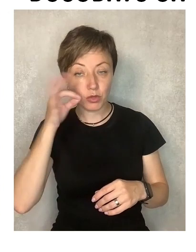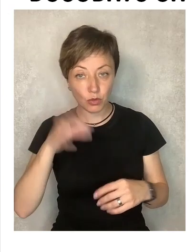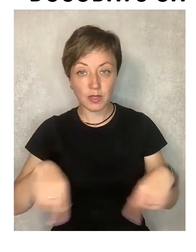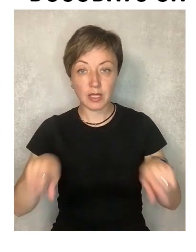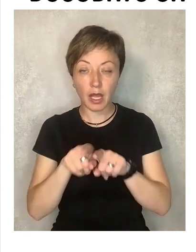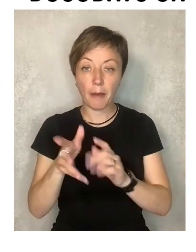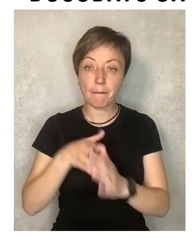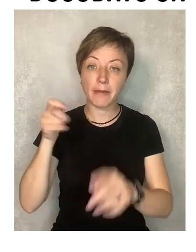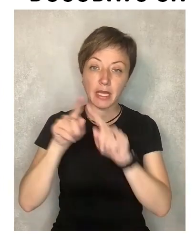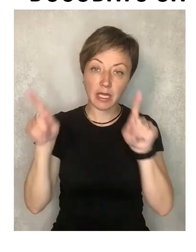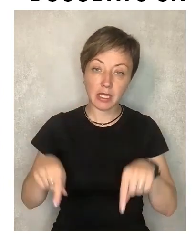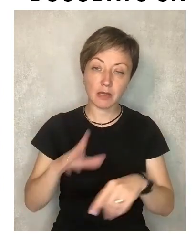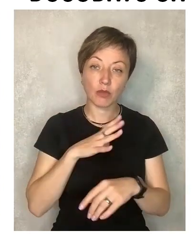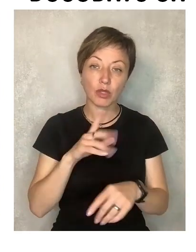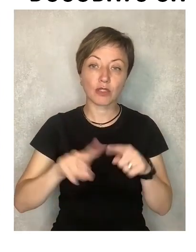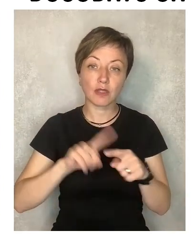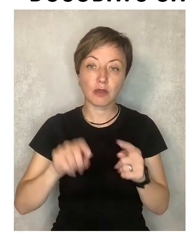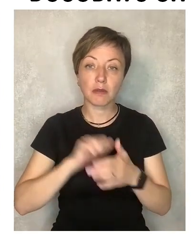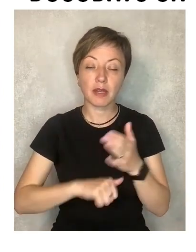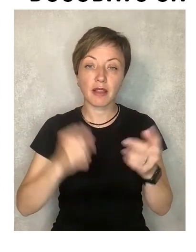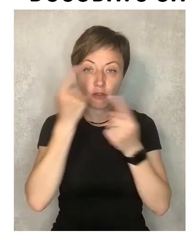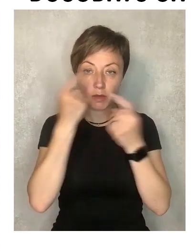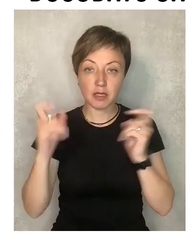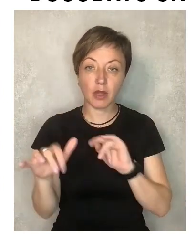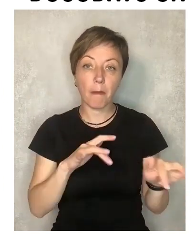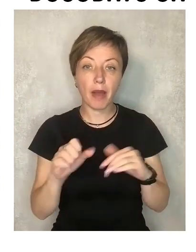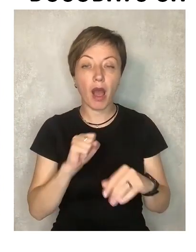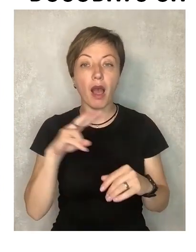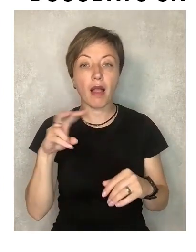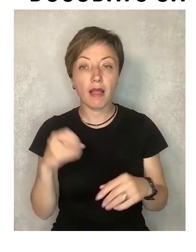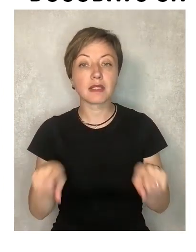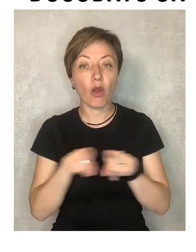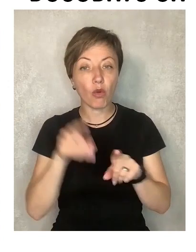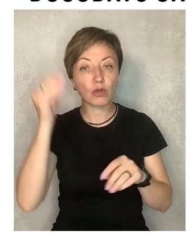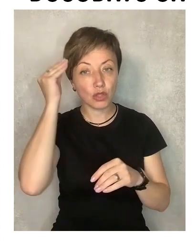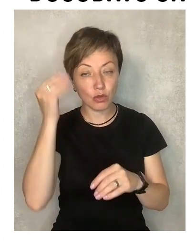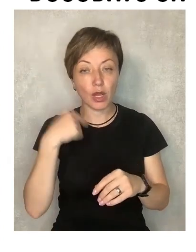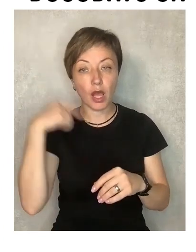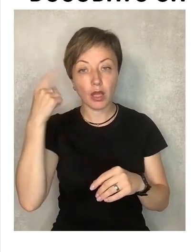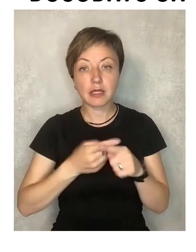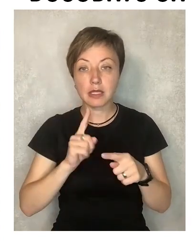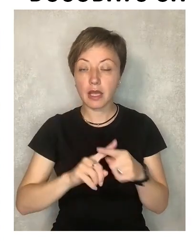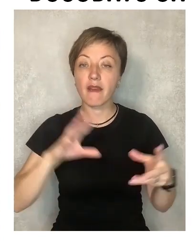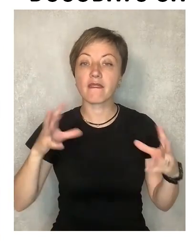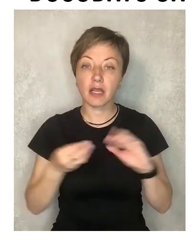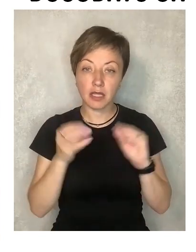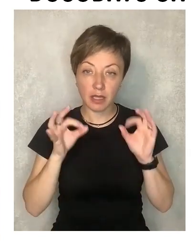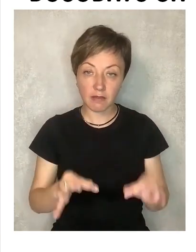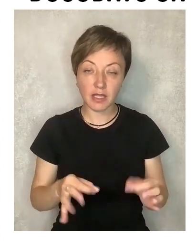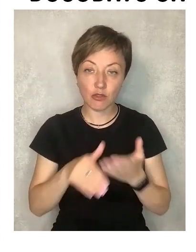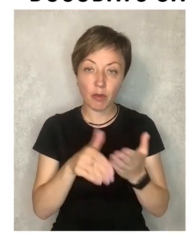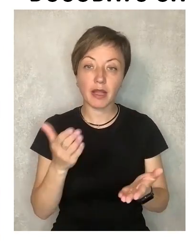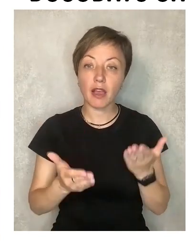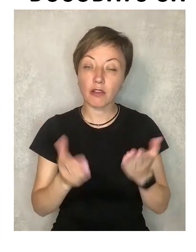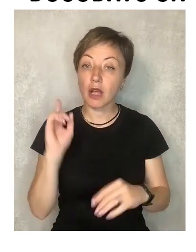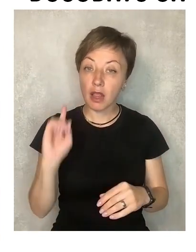були скоріше як привід для інформаційної кампанії. Але от з такої точки зору, я думаю, це доволі ефективний інструмент. Якщо у